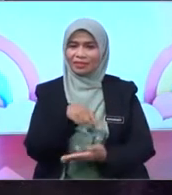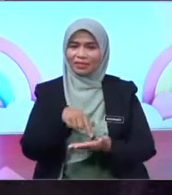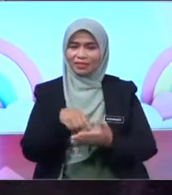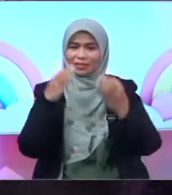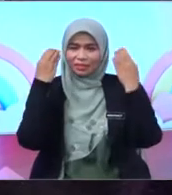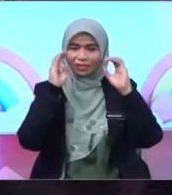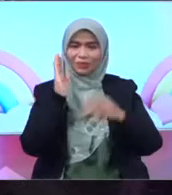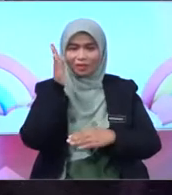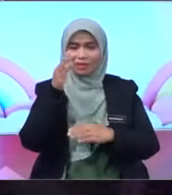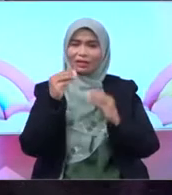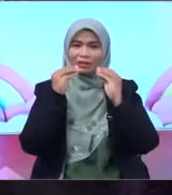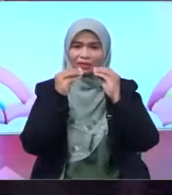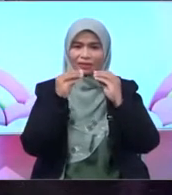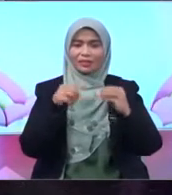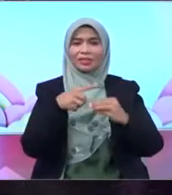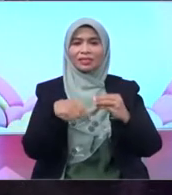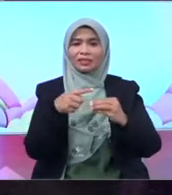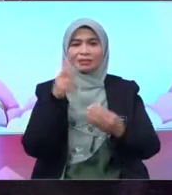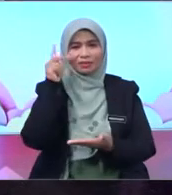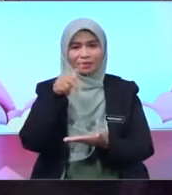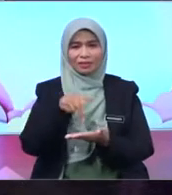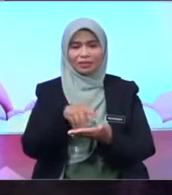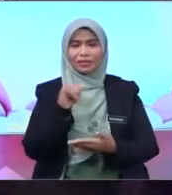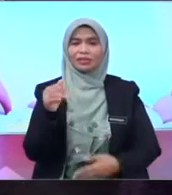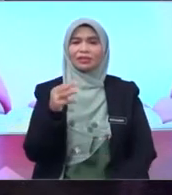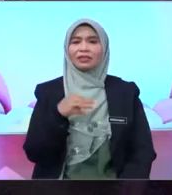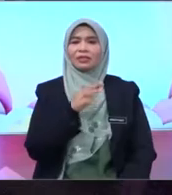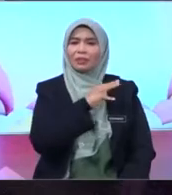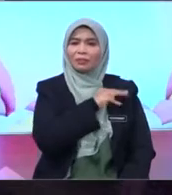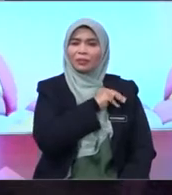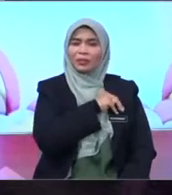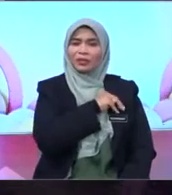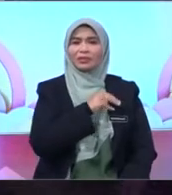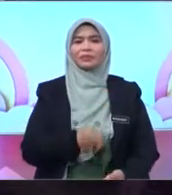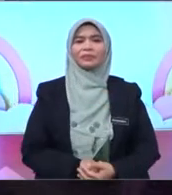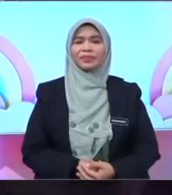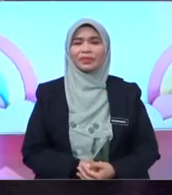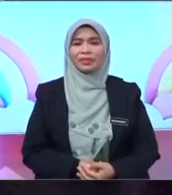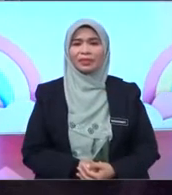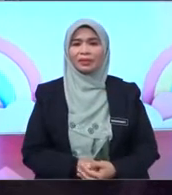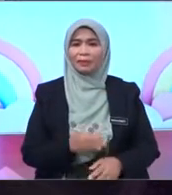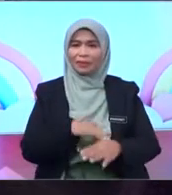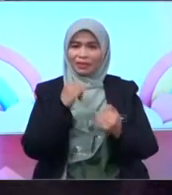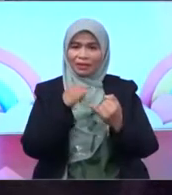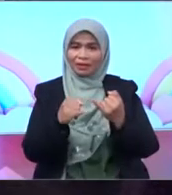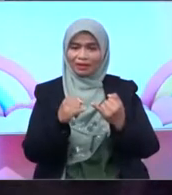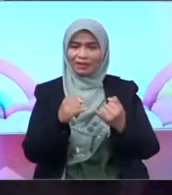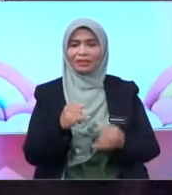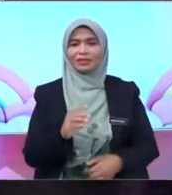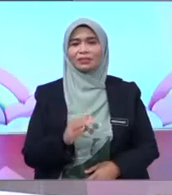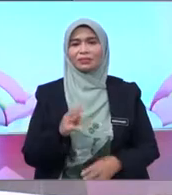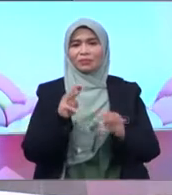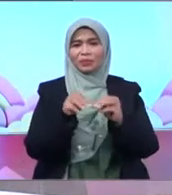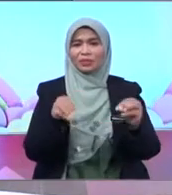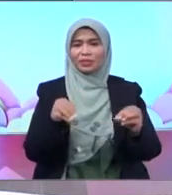akan mengajar tentang kenali moller jadi kain pada akhir siaran murid-murid dapat mengetahui apa